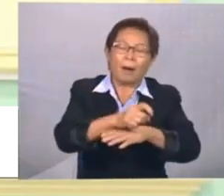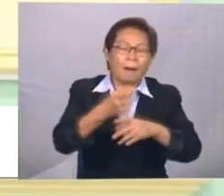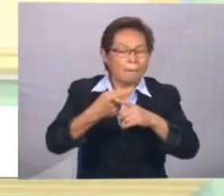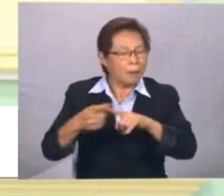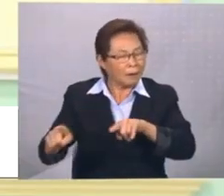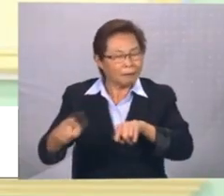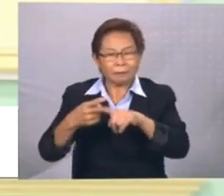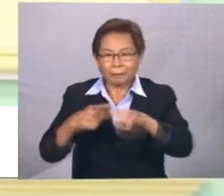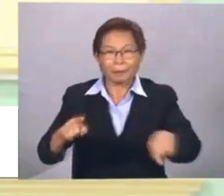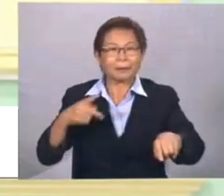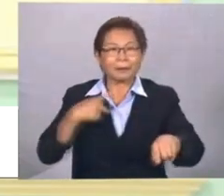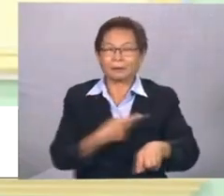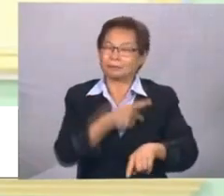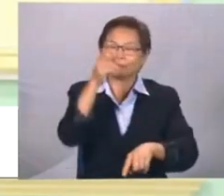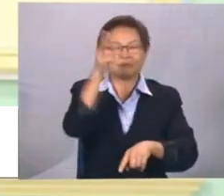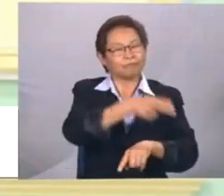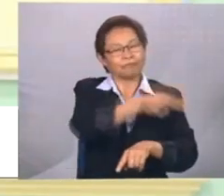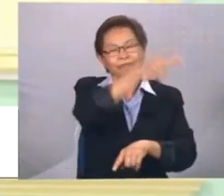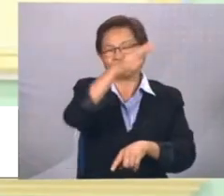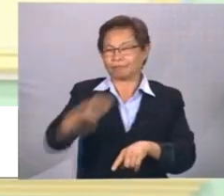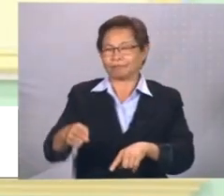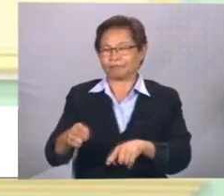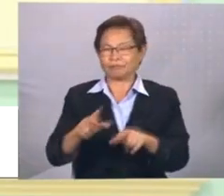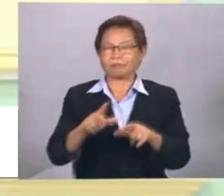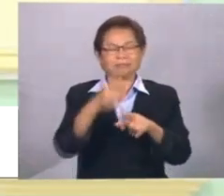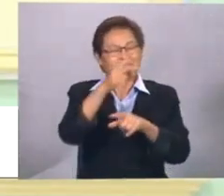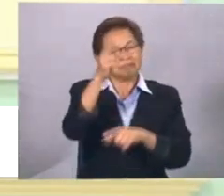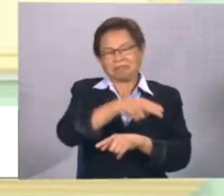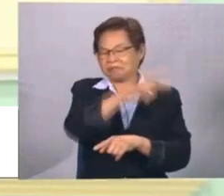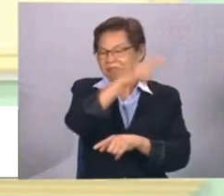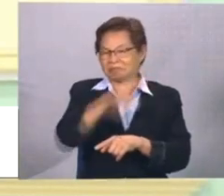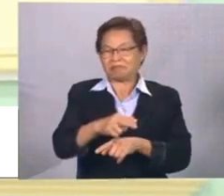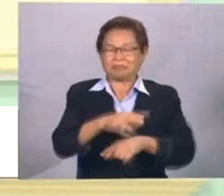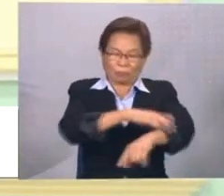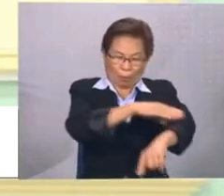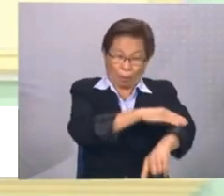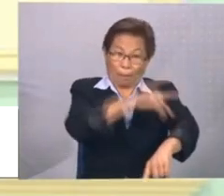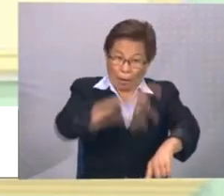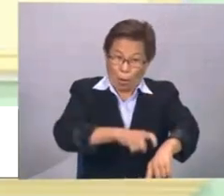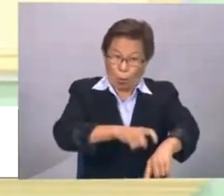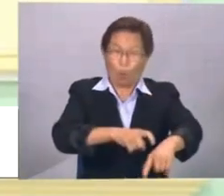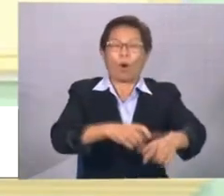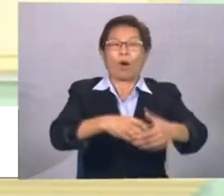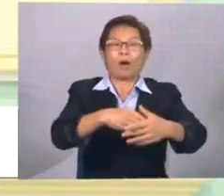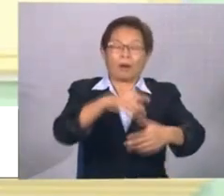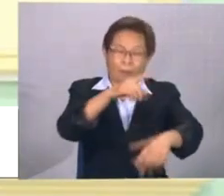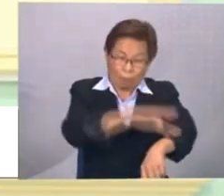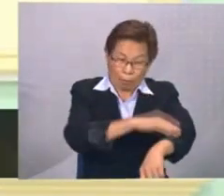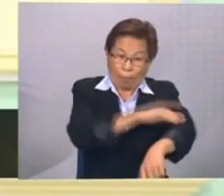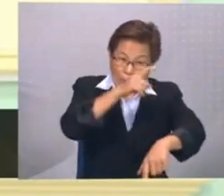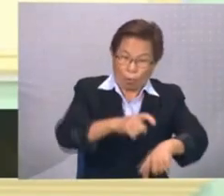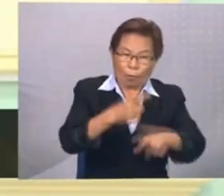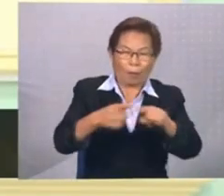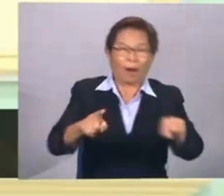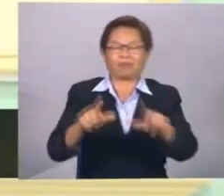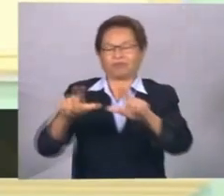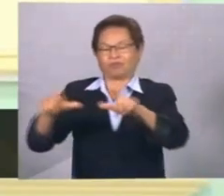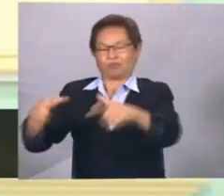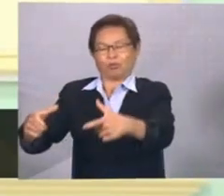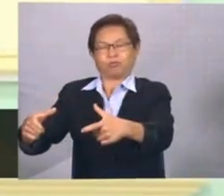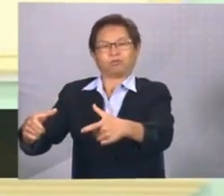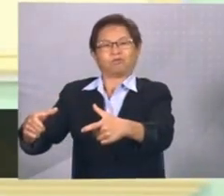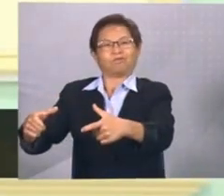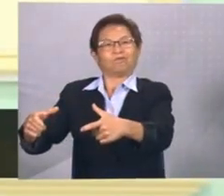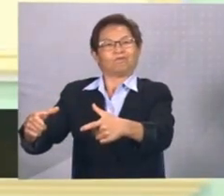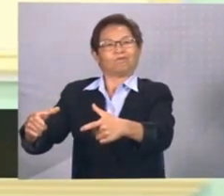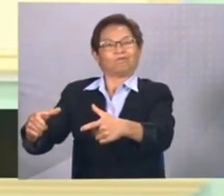melarang secara berkumpulan walaupun kerap itu diperlukan di luar tetapi juga tidak dibenarkan